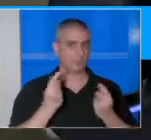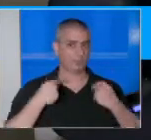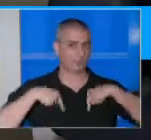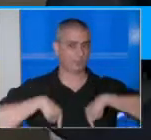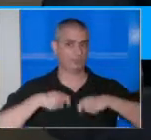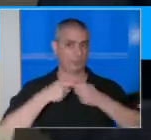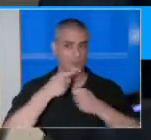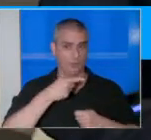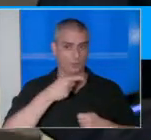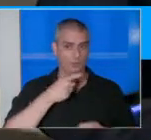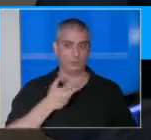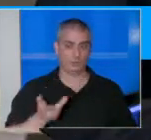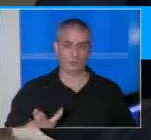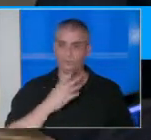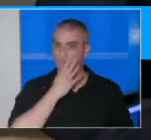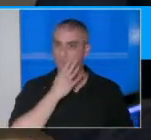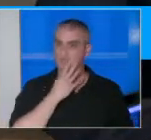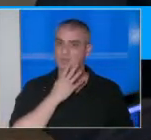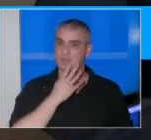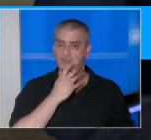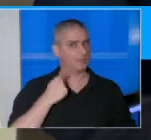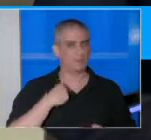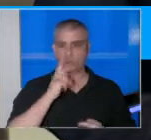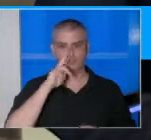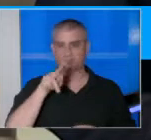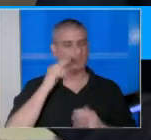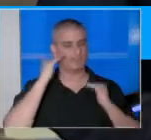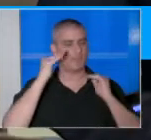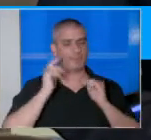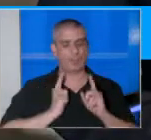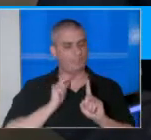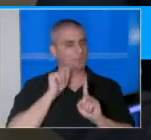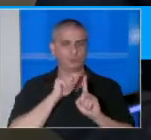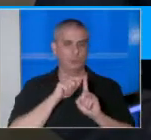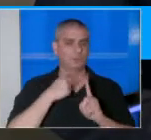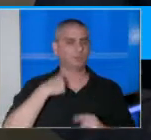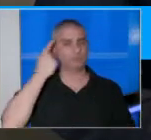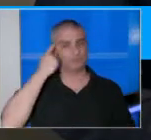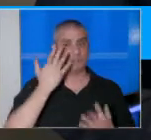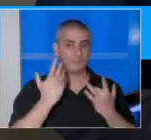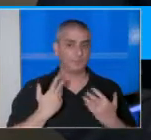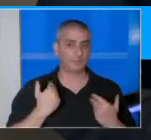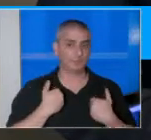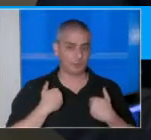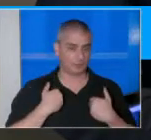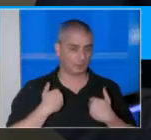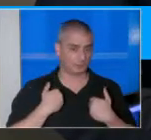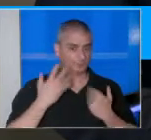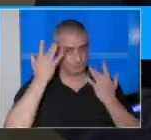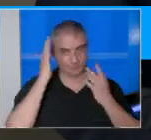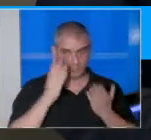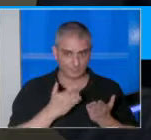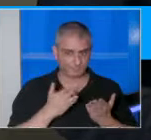יושב ראש התנועה? אני לא חושבת שאנחנו מסתכלים על זה ברמה פרסונלית. אני חושבת שברגע שאנחנו